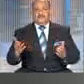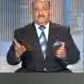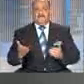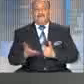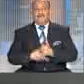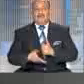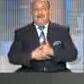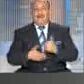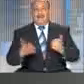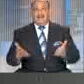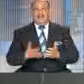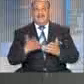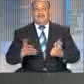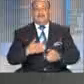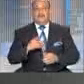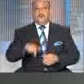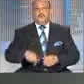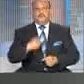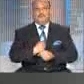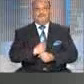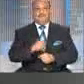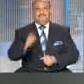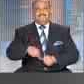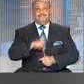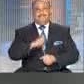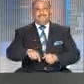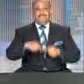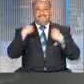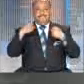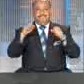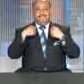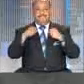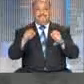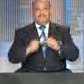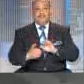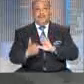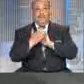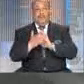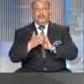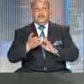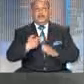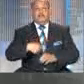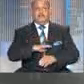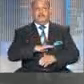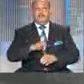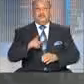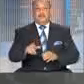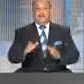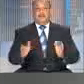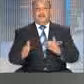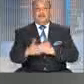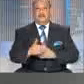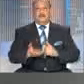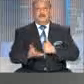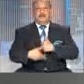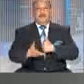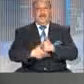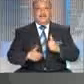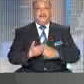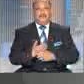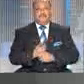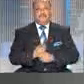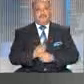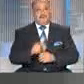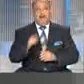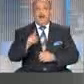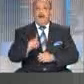وقفة احتجاجية أمام مقر المندوبية الجهوية للتنمية الفلاحية، أما مطالبهم فكانت مهنية.